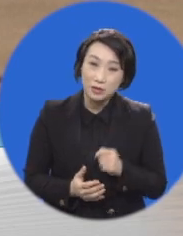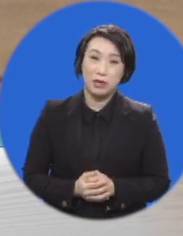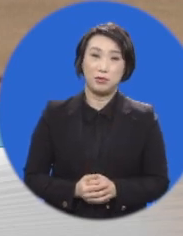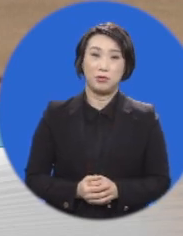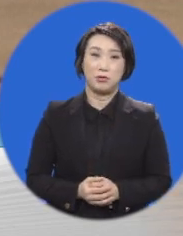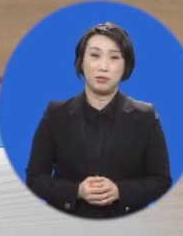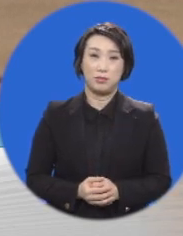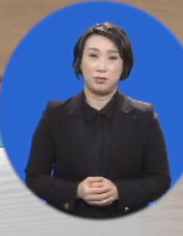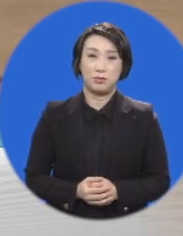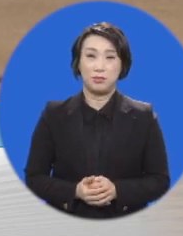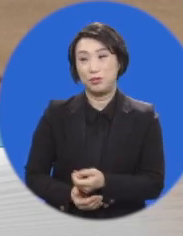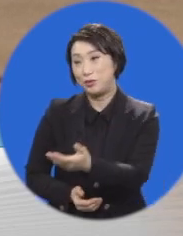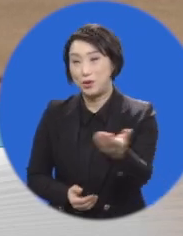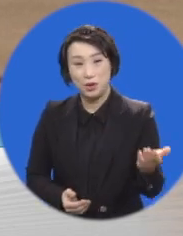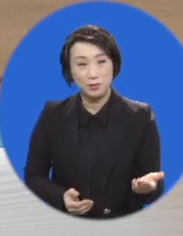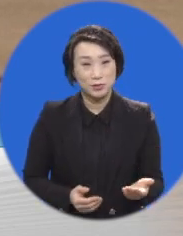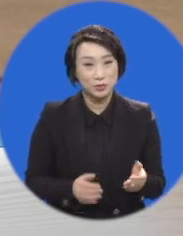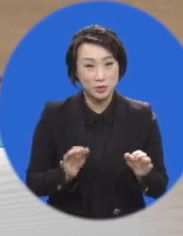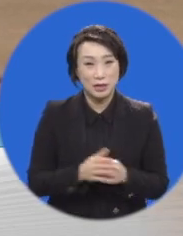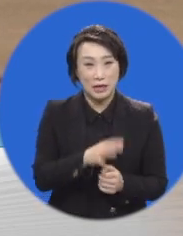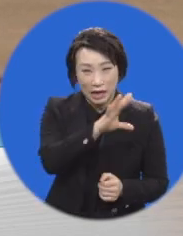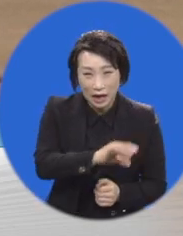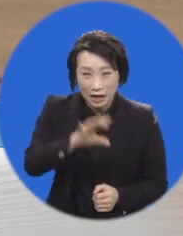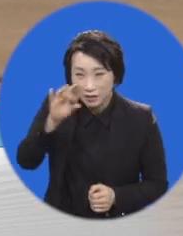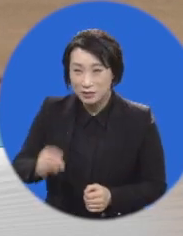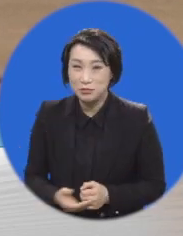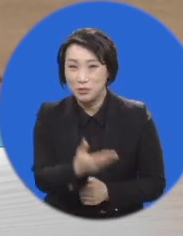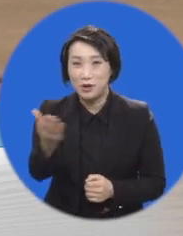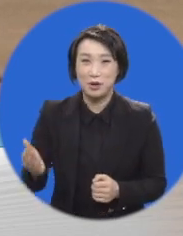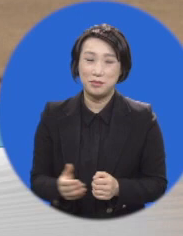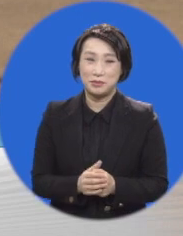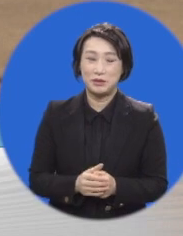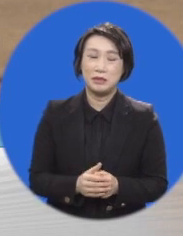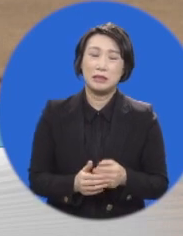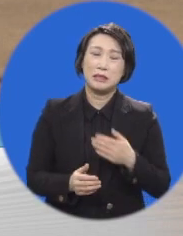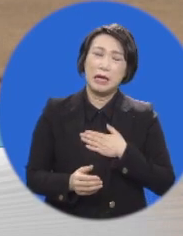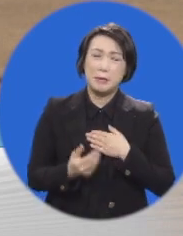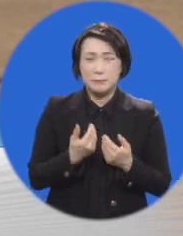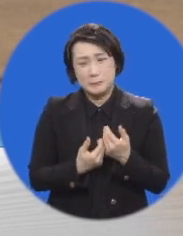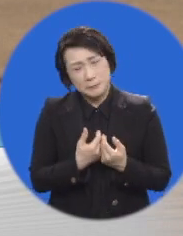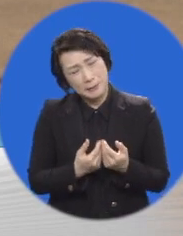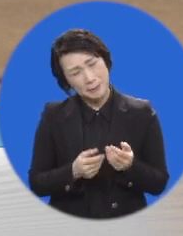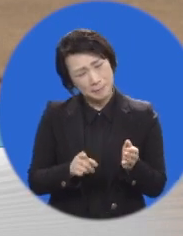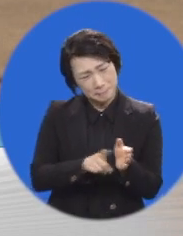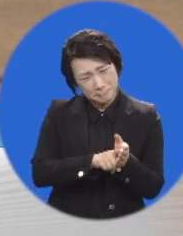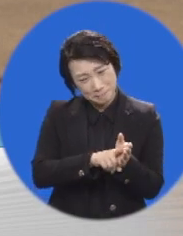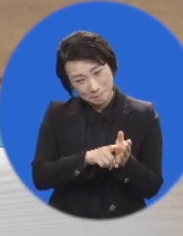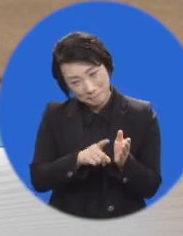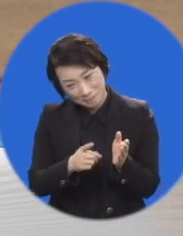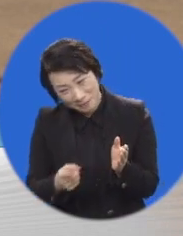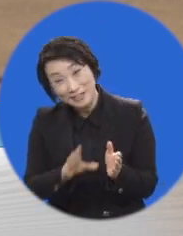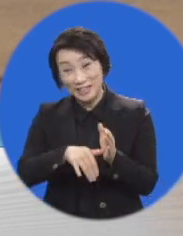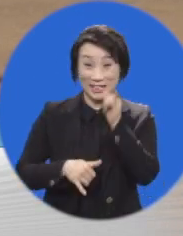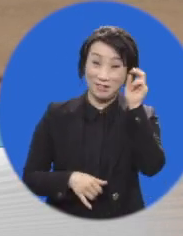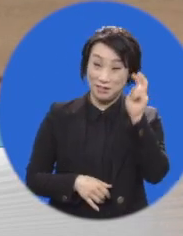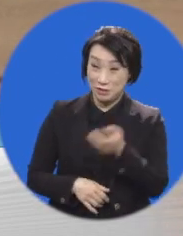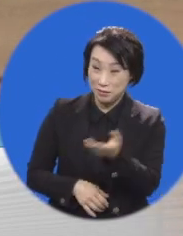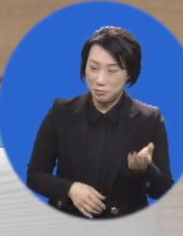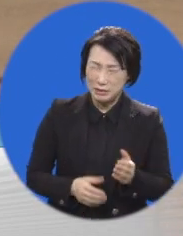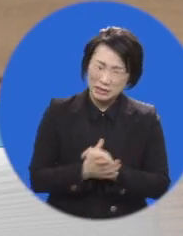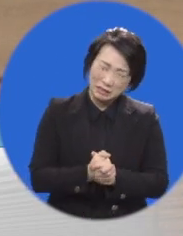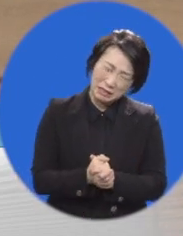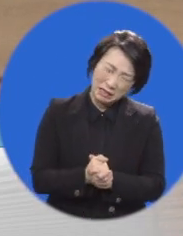이것이니라. 여러분도 가끔 가면서 내가 뭔가 믿음이 좀 약해지고 기도가